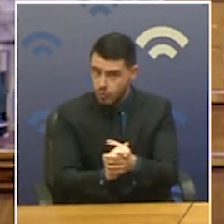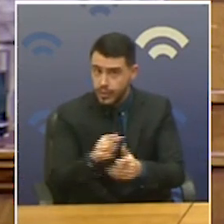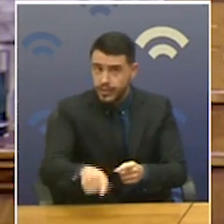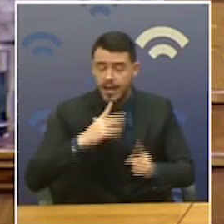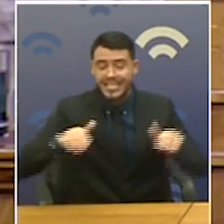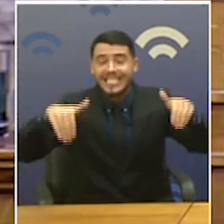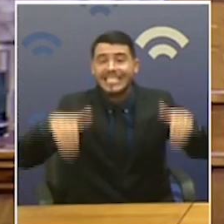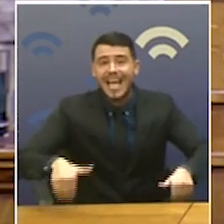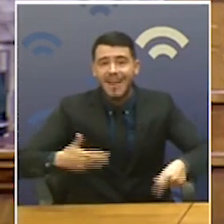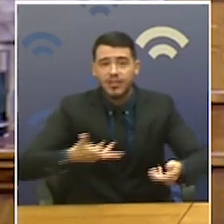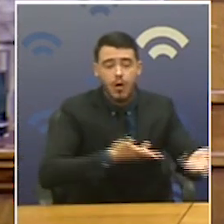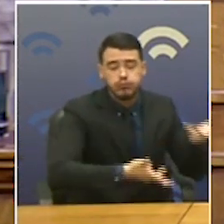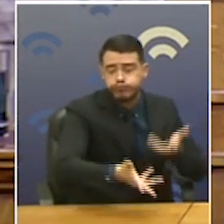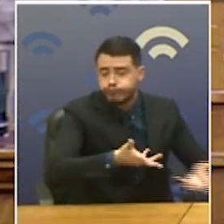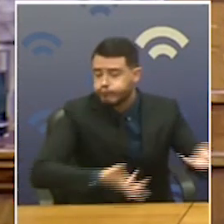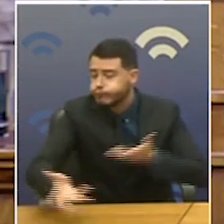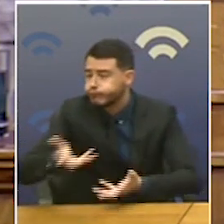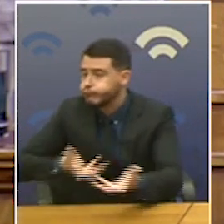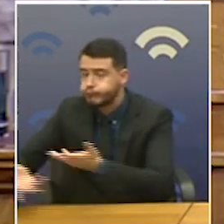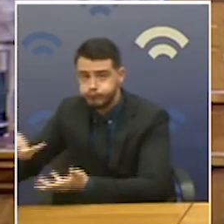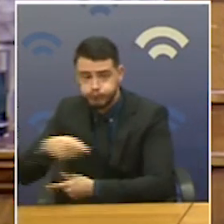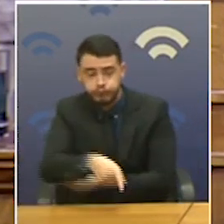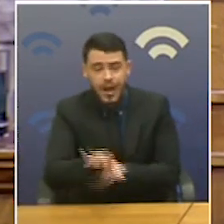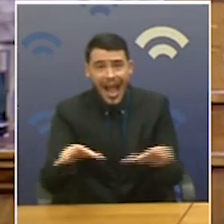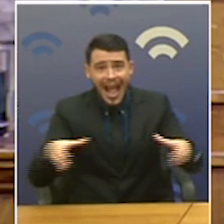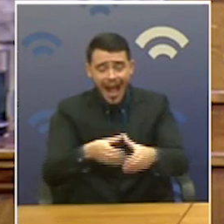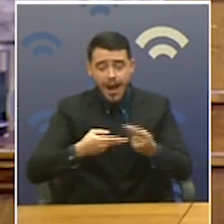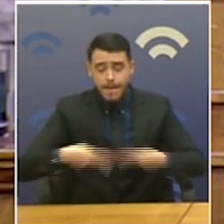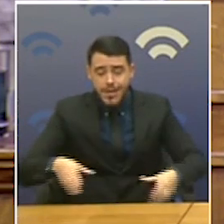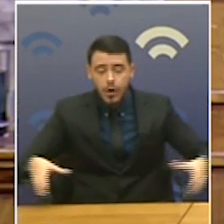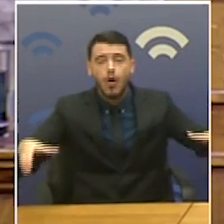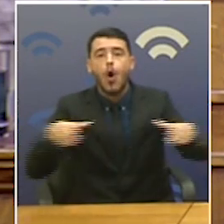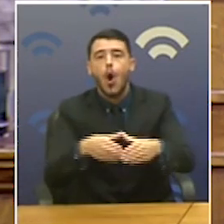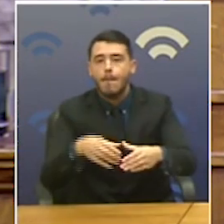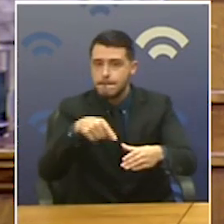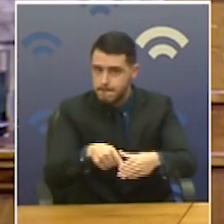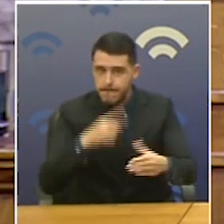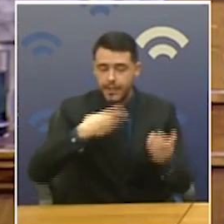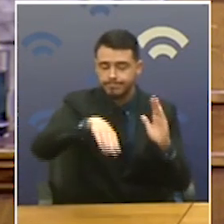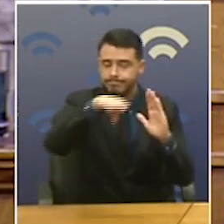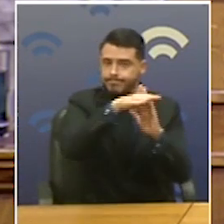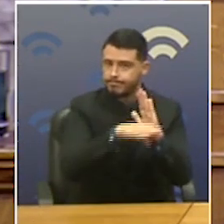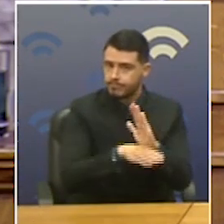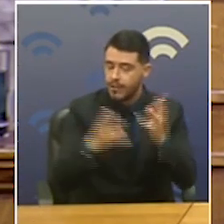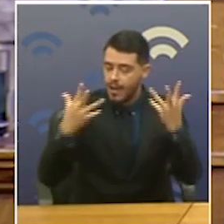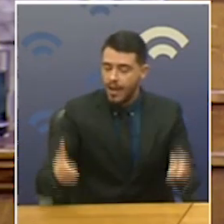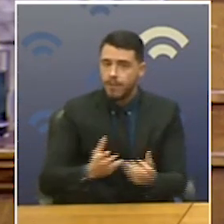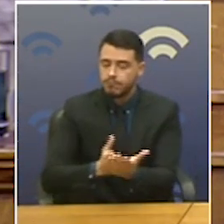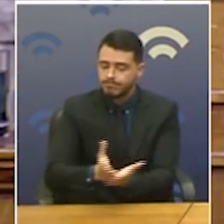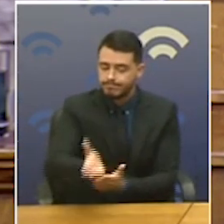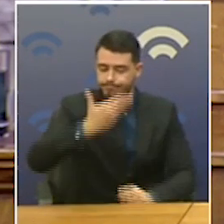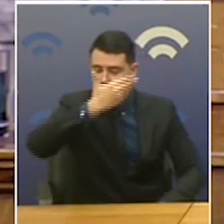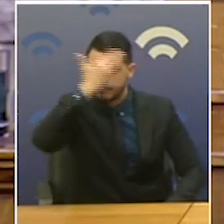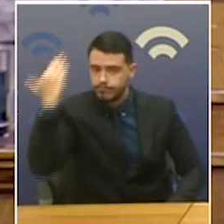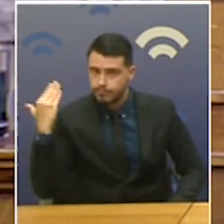σεβασμού που θα διατυπώνεται με γλώσσα, ύφος και ήθος που θα αναδεικνύει τη